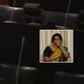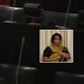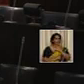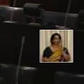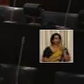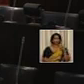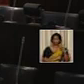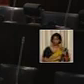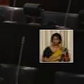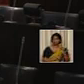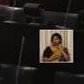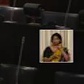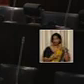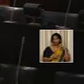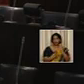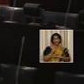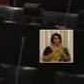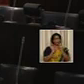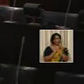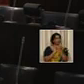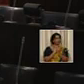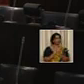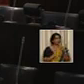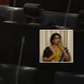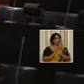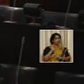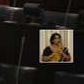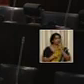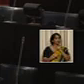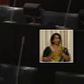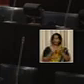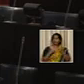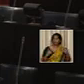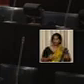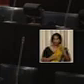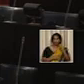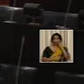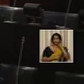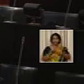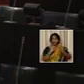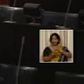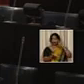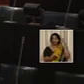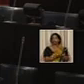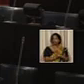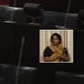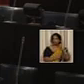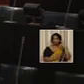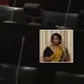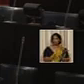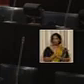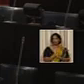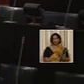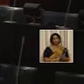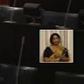මේක ආරක්ෂක අමාත්‍යංශයේ වැඩපිළිවෙල. ඒතර ආරක්ෂක අමාත්‍යංශයේ යටතේ වෙනමත් මේ මිනිස් වෙළඳාම වැළැක්වීම සඳහා විශේෂ කමිටුවක්